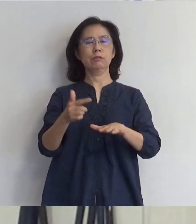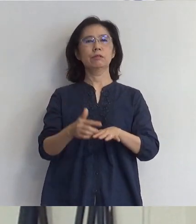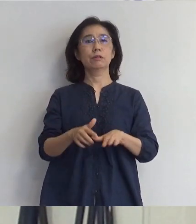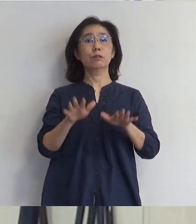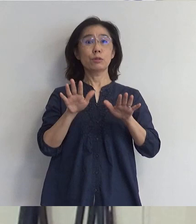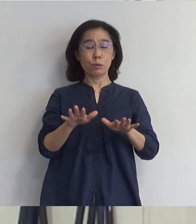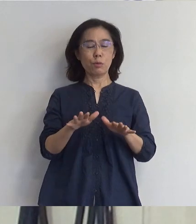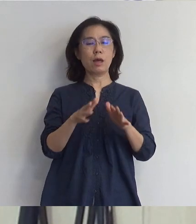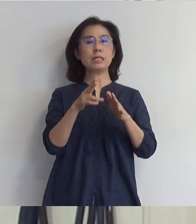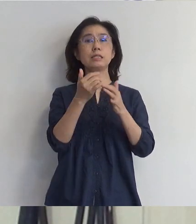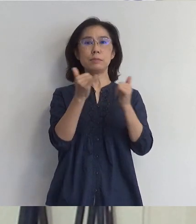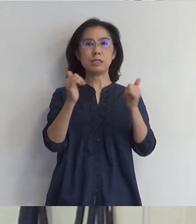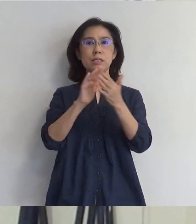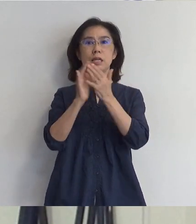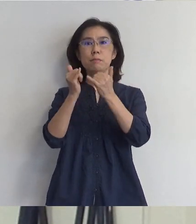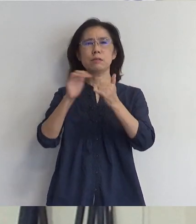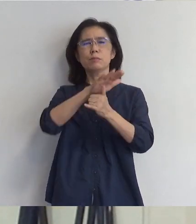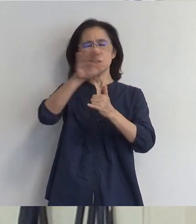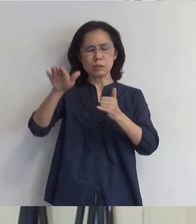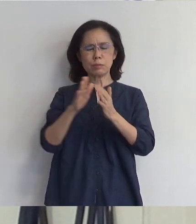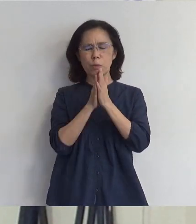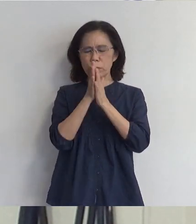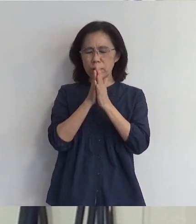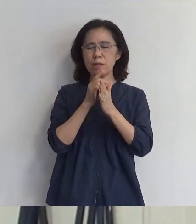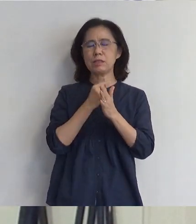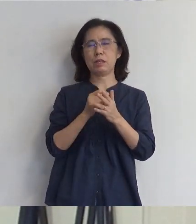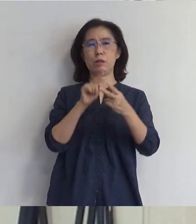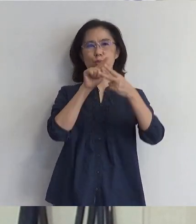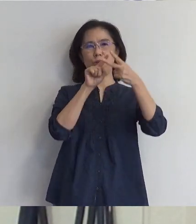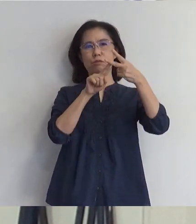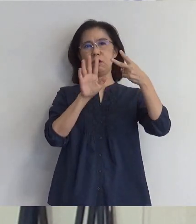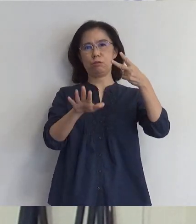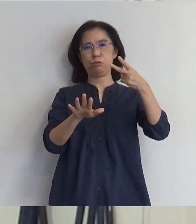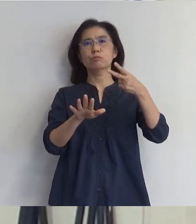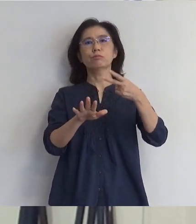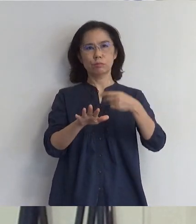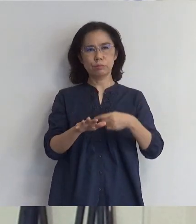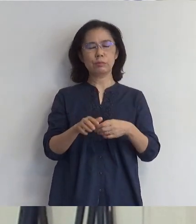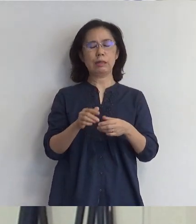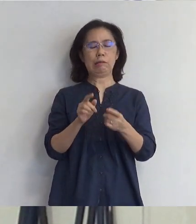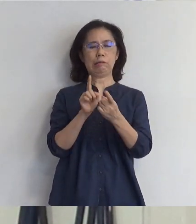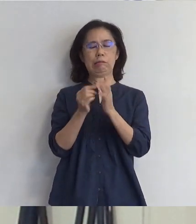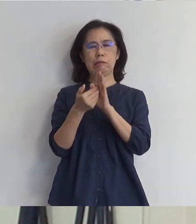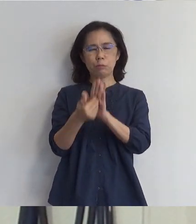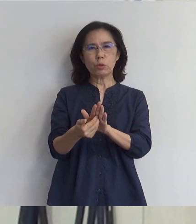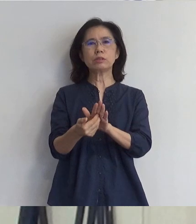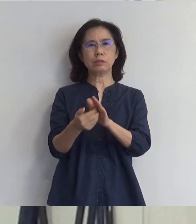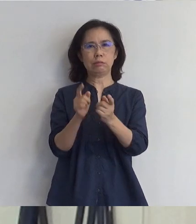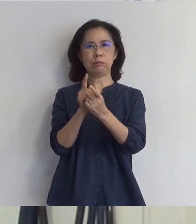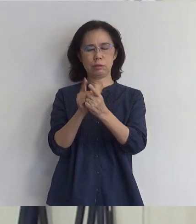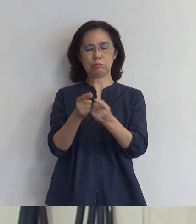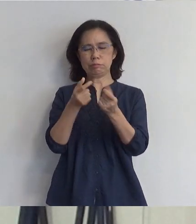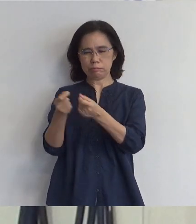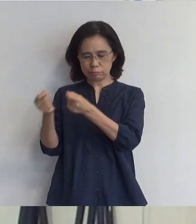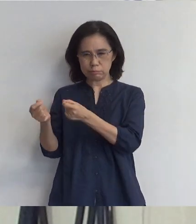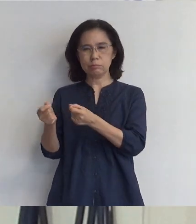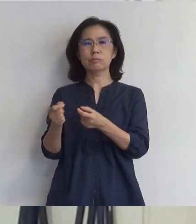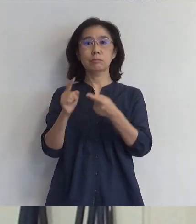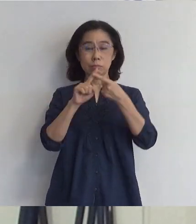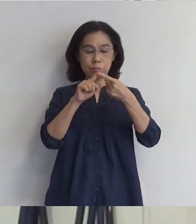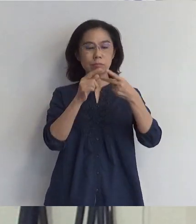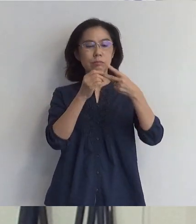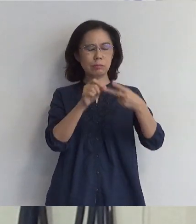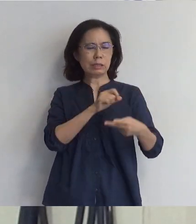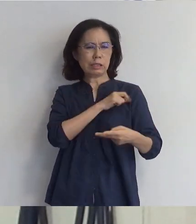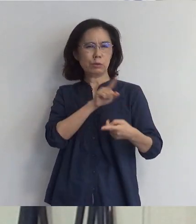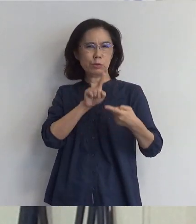民県民の皆様にお願いが2つございます。感染防止対策の徹底と積極的なワクチン接種